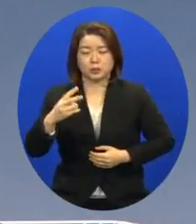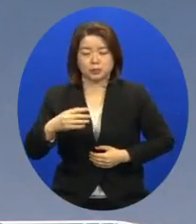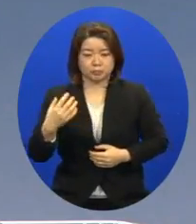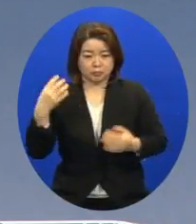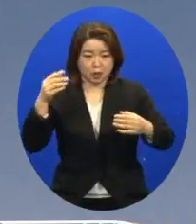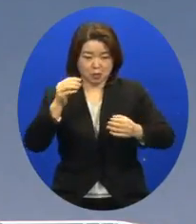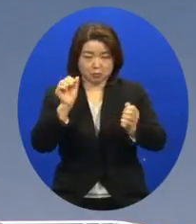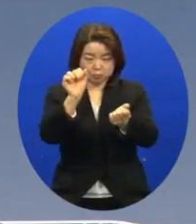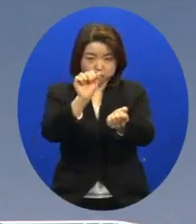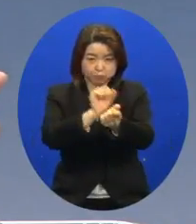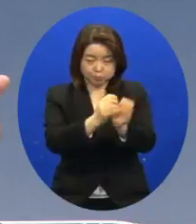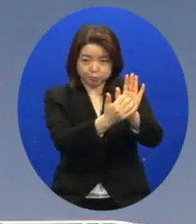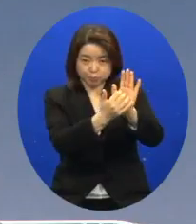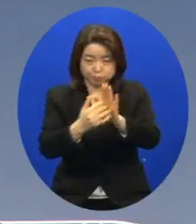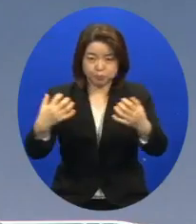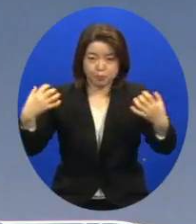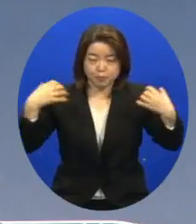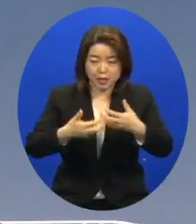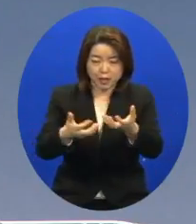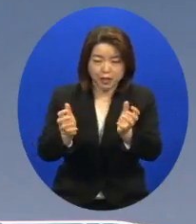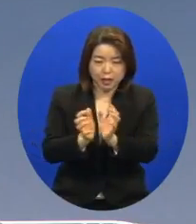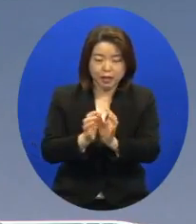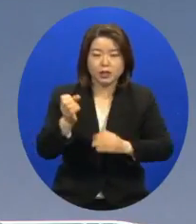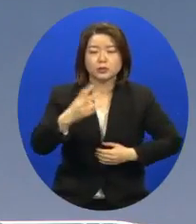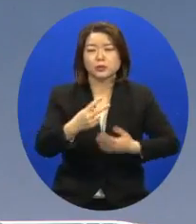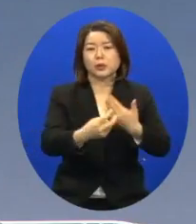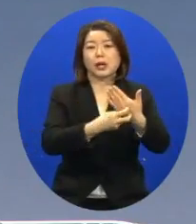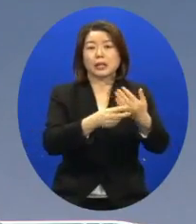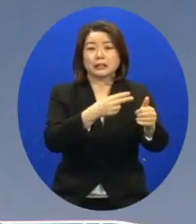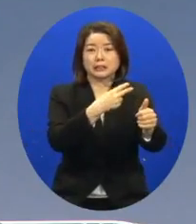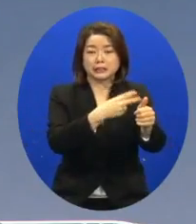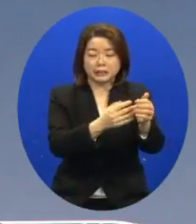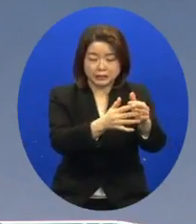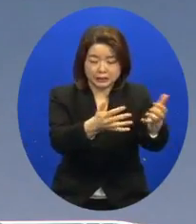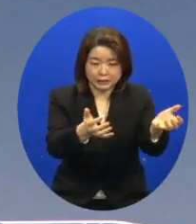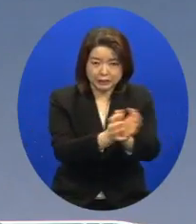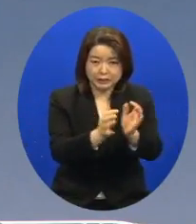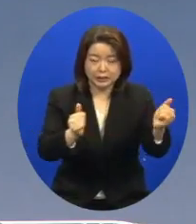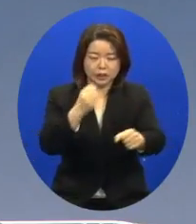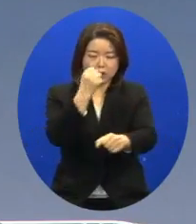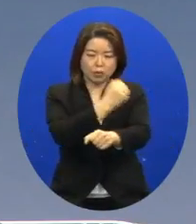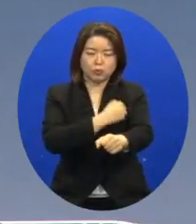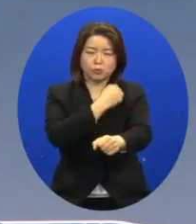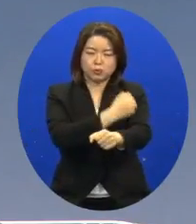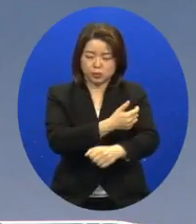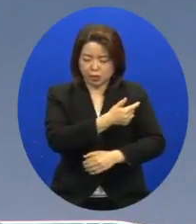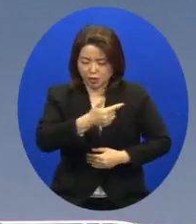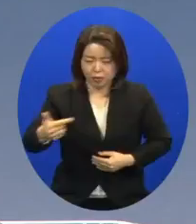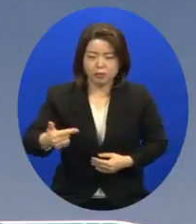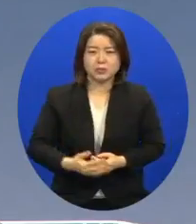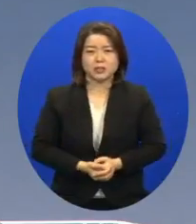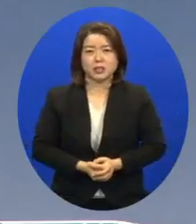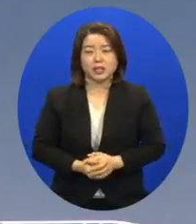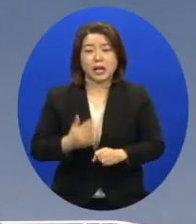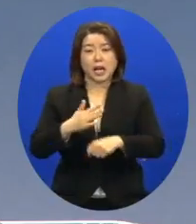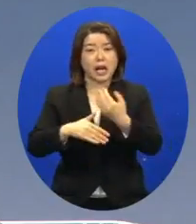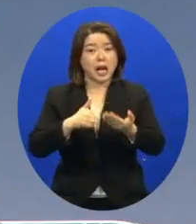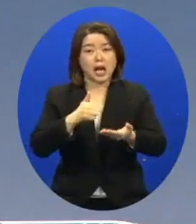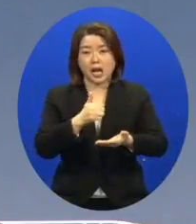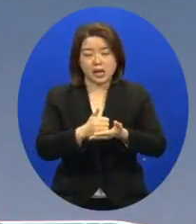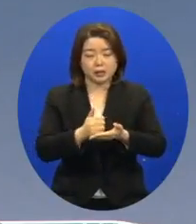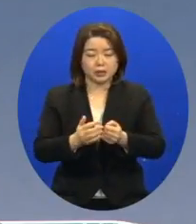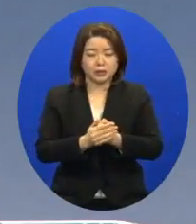그 공무원들과 의료인들의 수고가 참 큽니다 하나님께서 아 병든 이들도